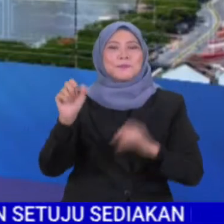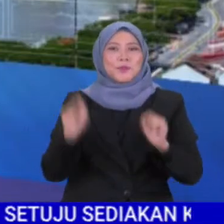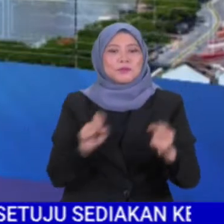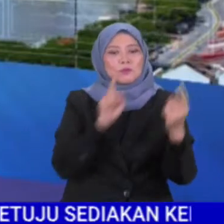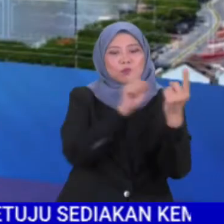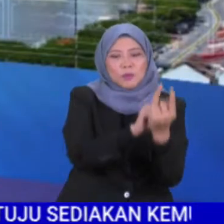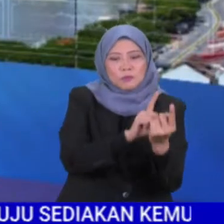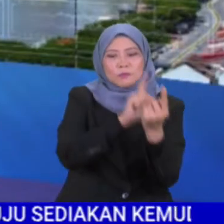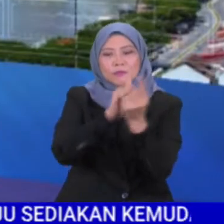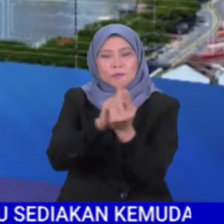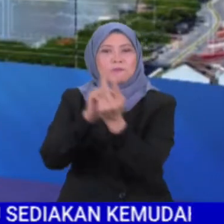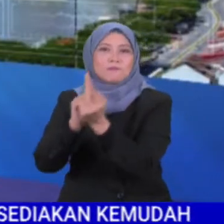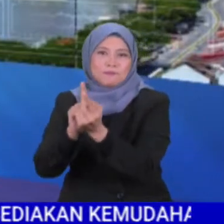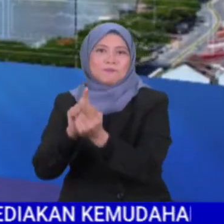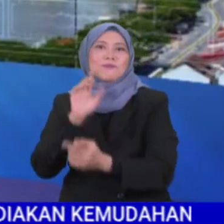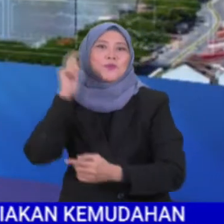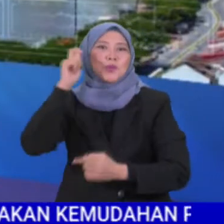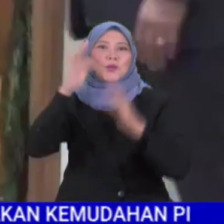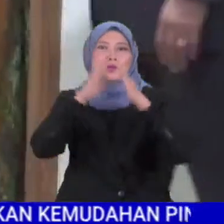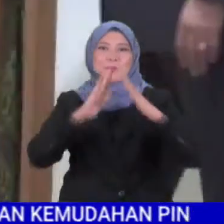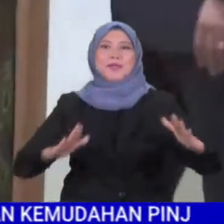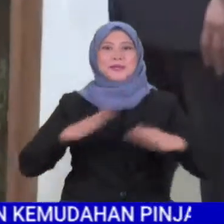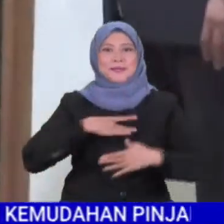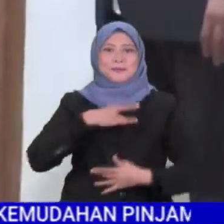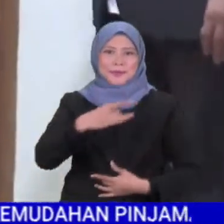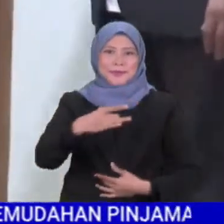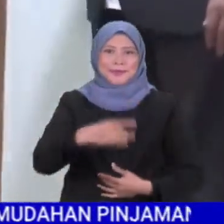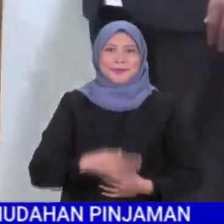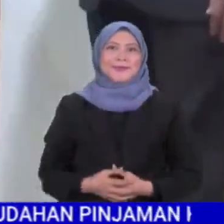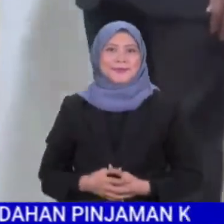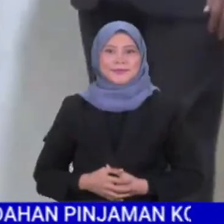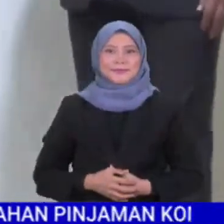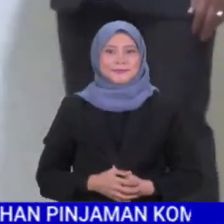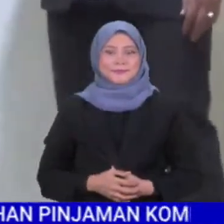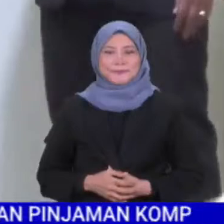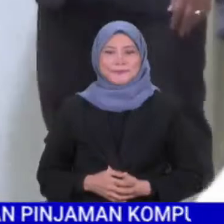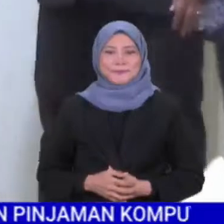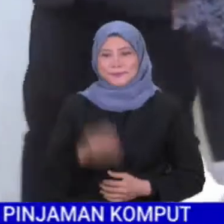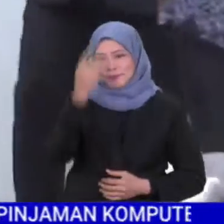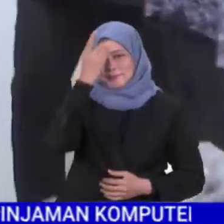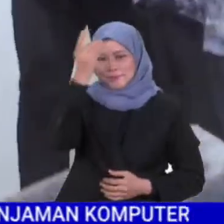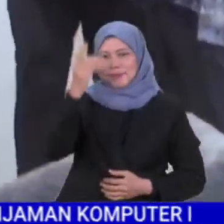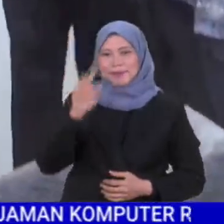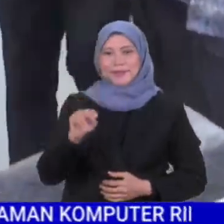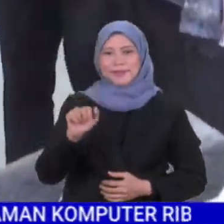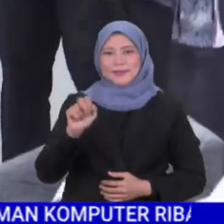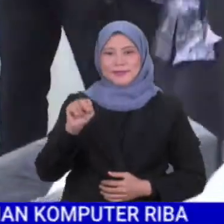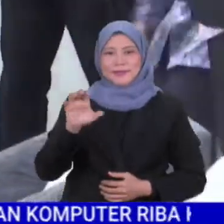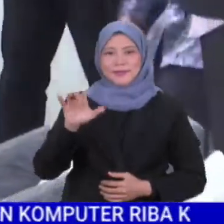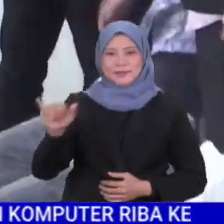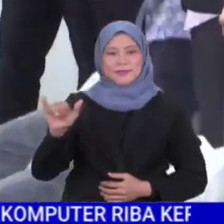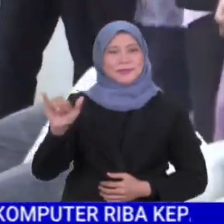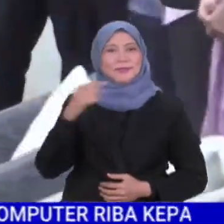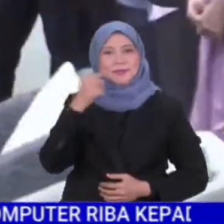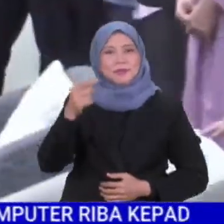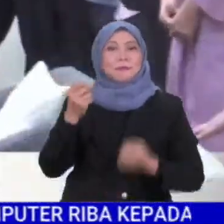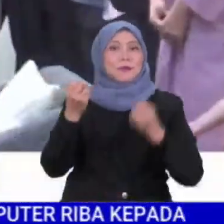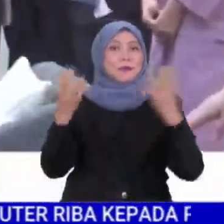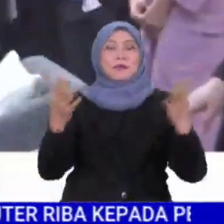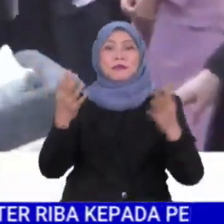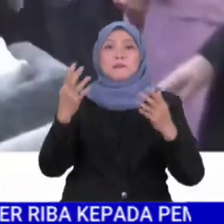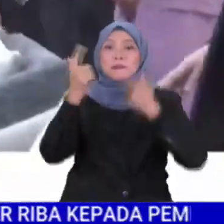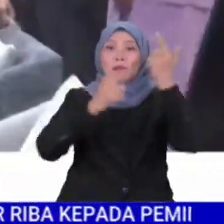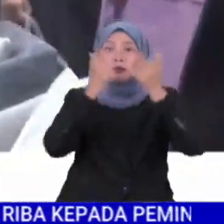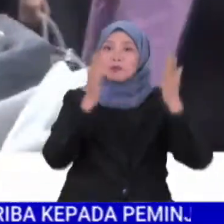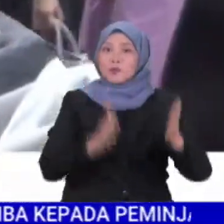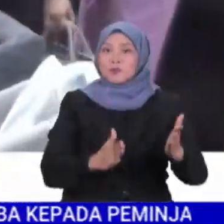tuai-tuai rumah yang berminat. Cross. Datuk Sri Nancy menjelaskan ini kerana ramai pelancong